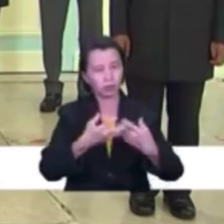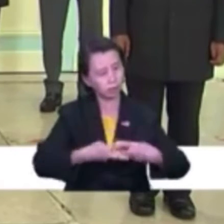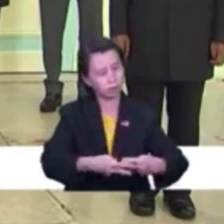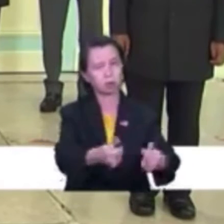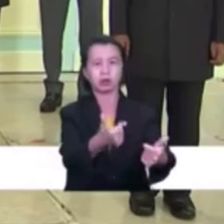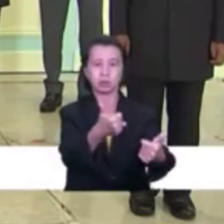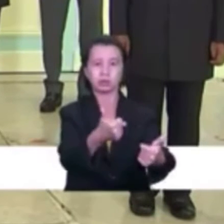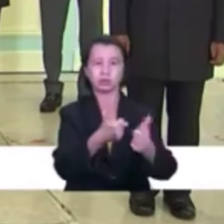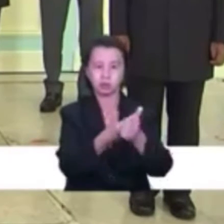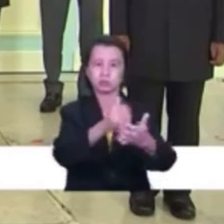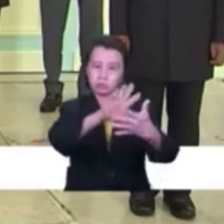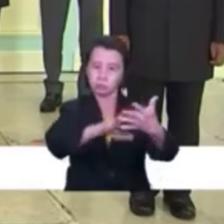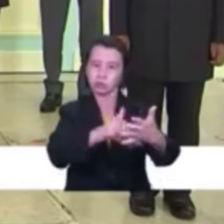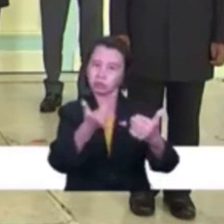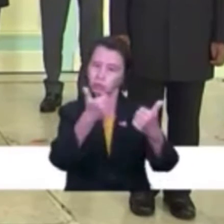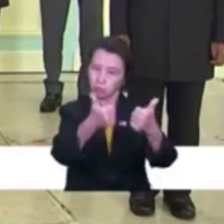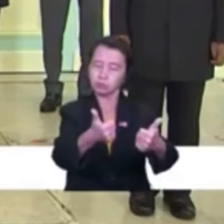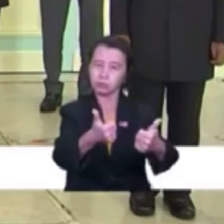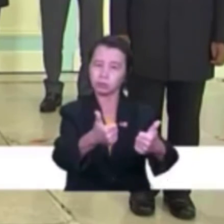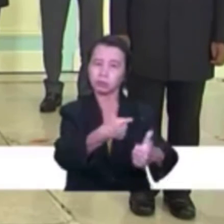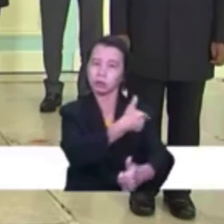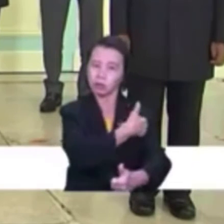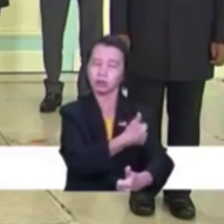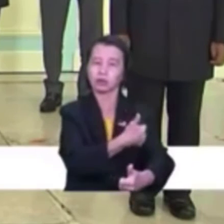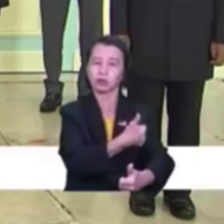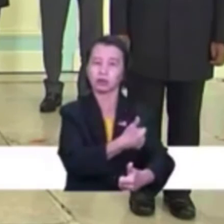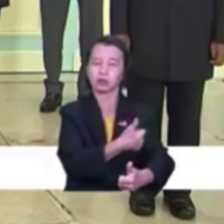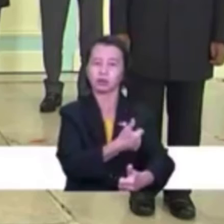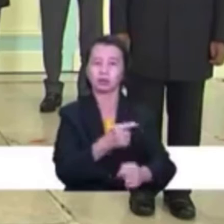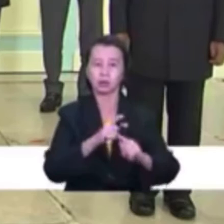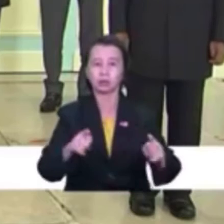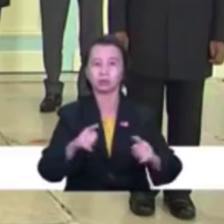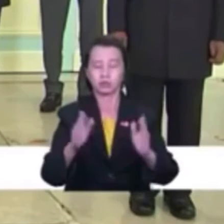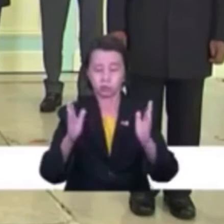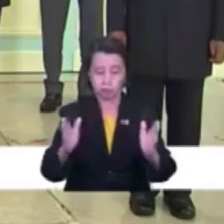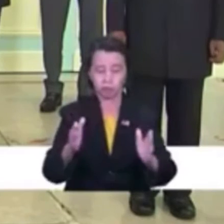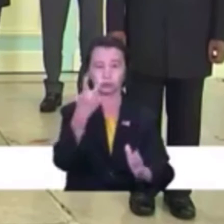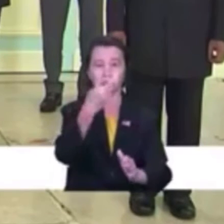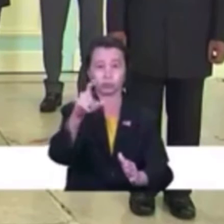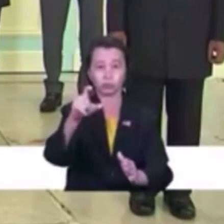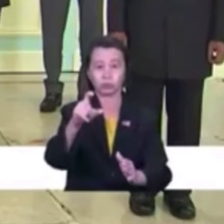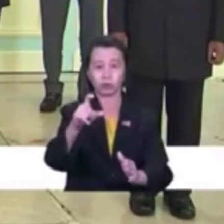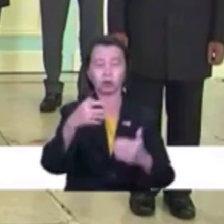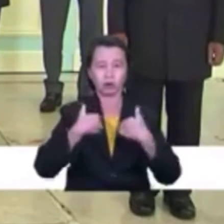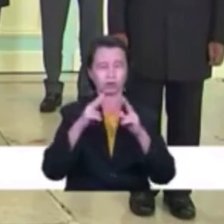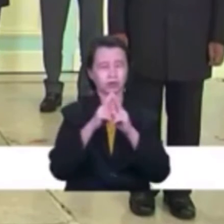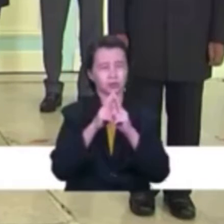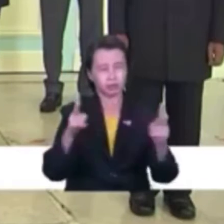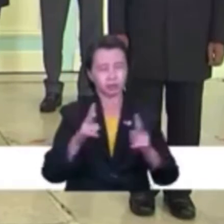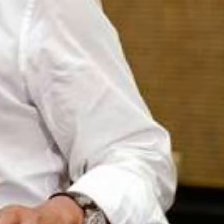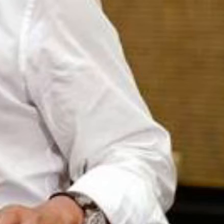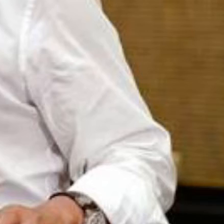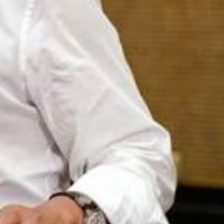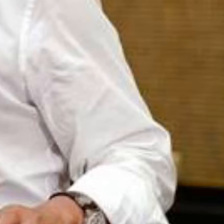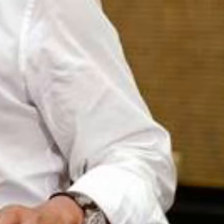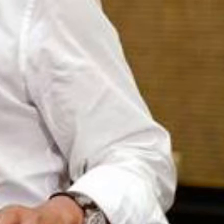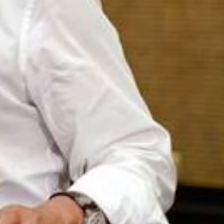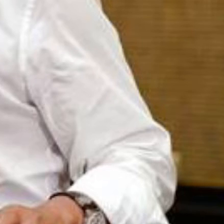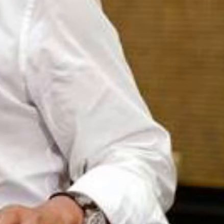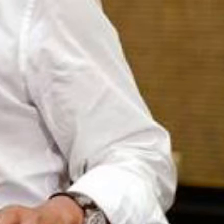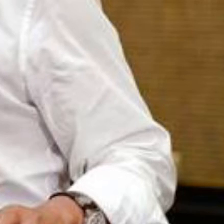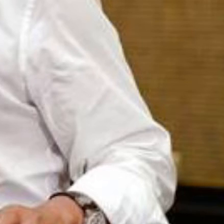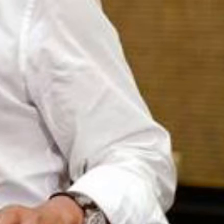mengikuti jadwal sedangkan tempo dua bulan akan datang adalah amat Genting beliau